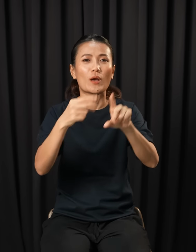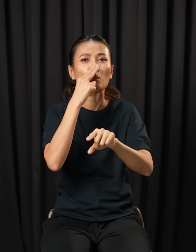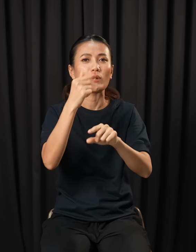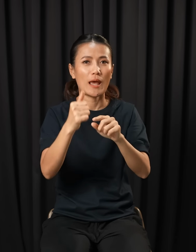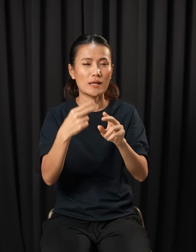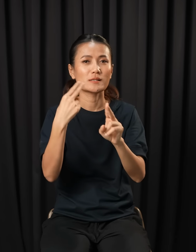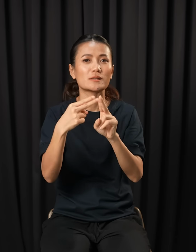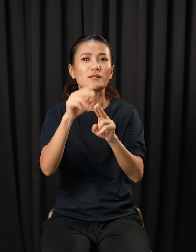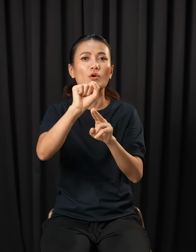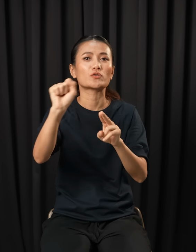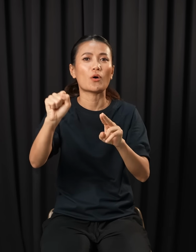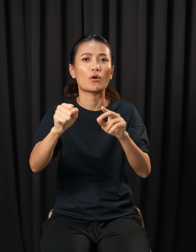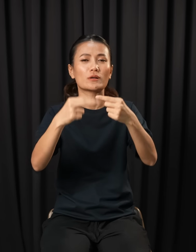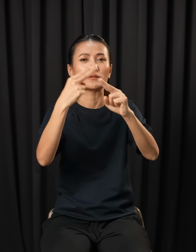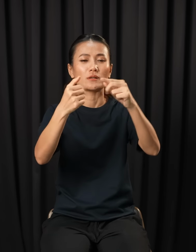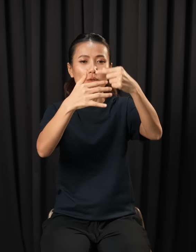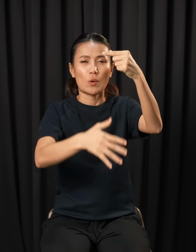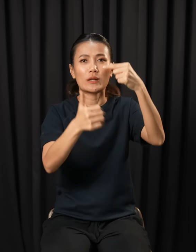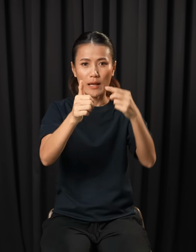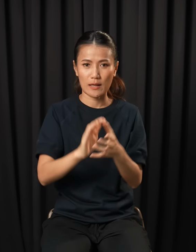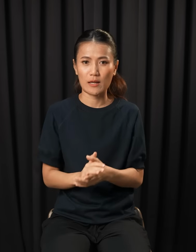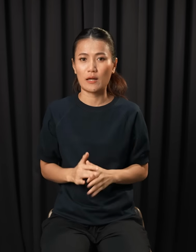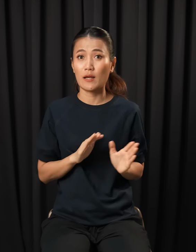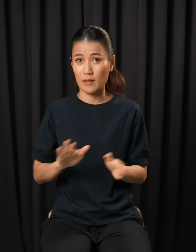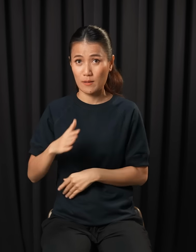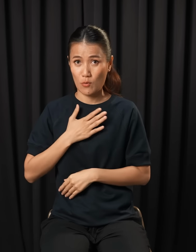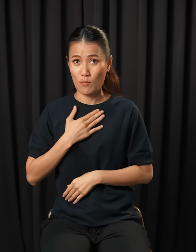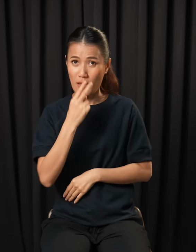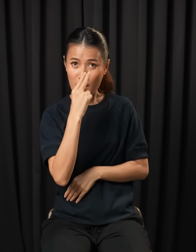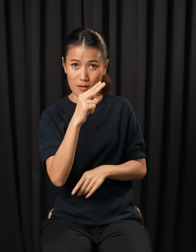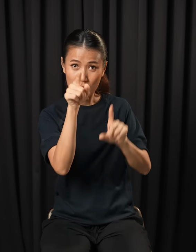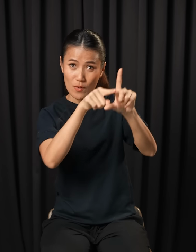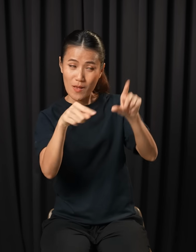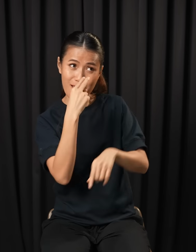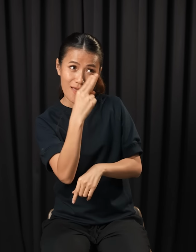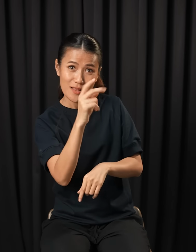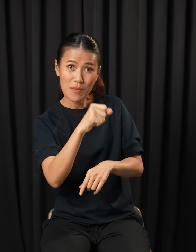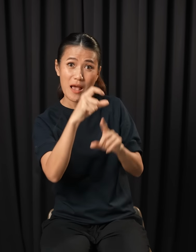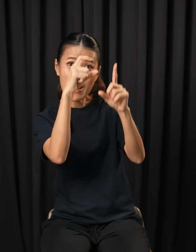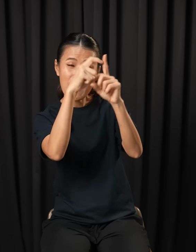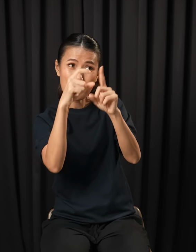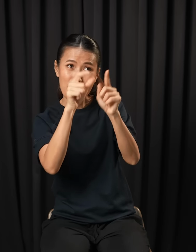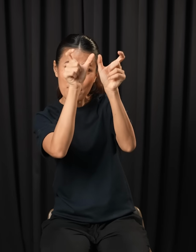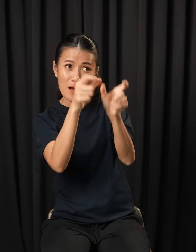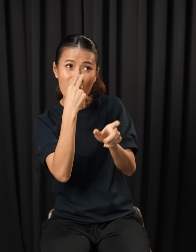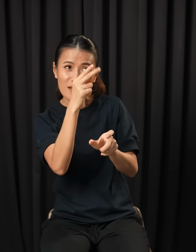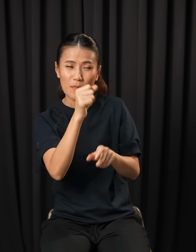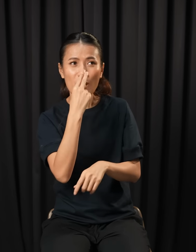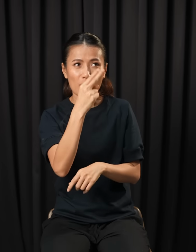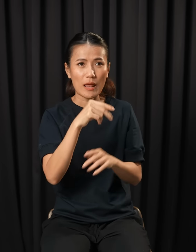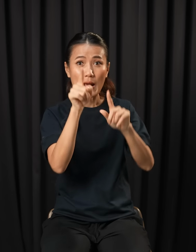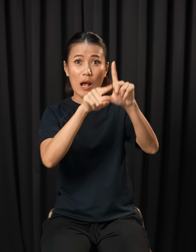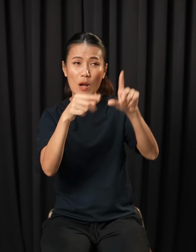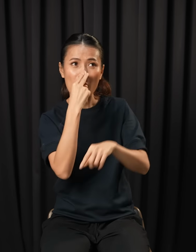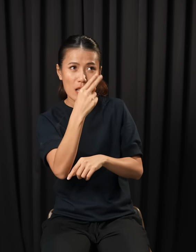moveforwardparty.org ครับ election party list ไปดูได้นะครับว่าท็อป40ของเรามีใครบ้าง ผมเห็นสโลแกนของพรรคก้าวไกลนะ ครับ แล้วผมก็คุยกัน